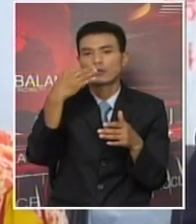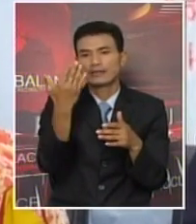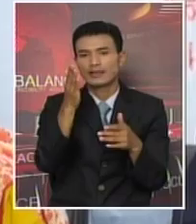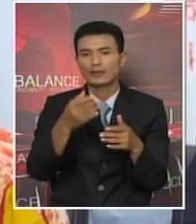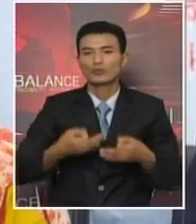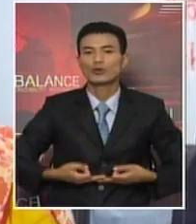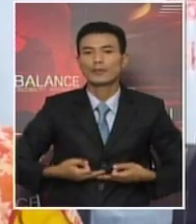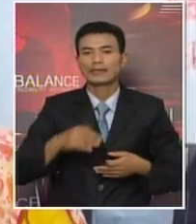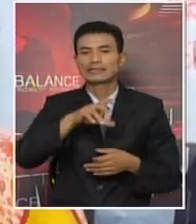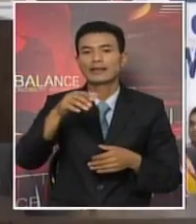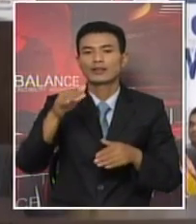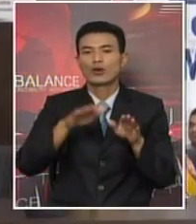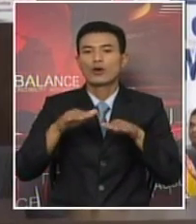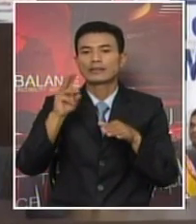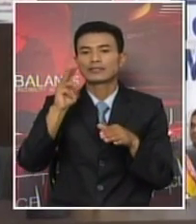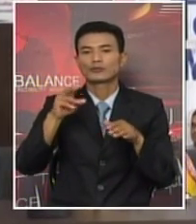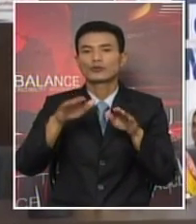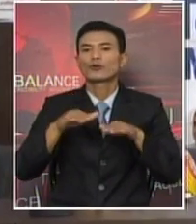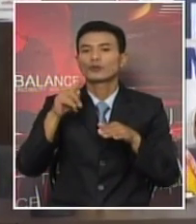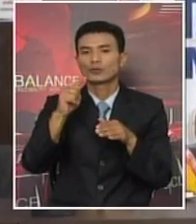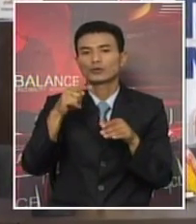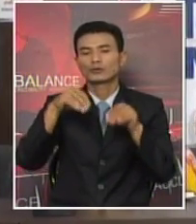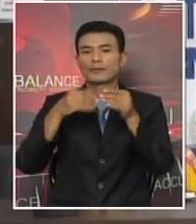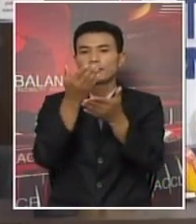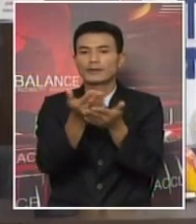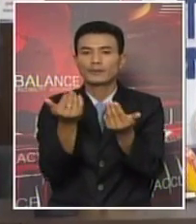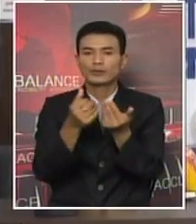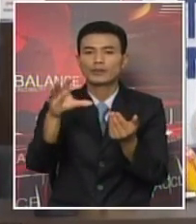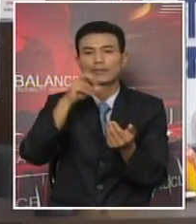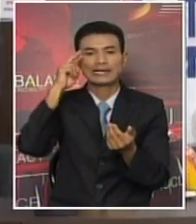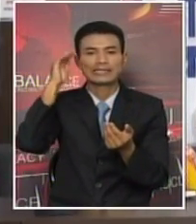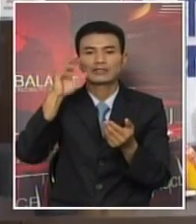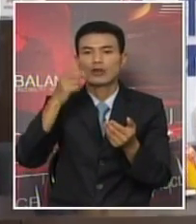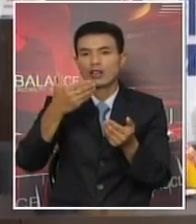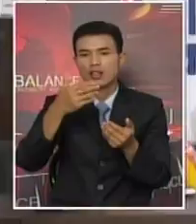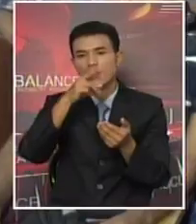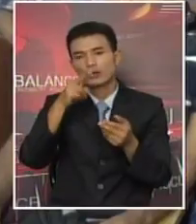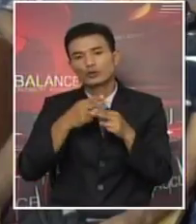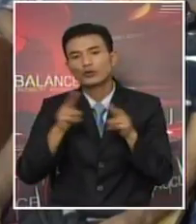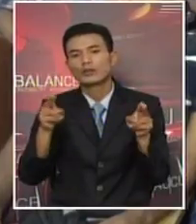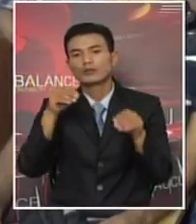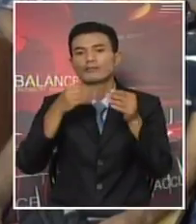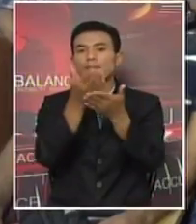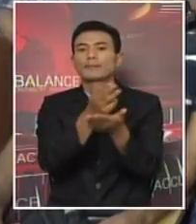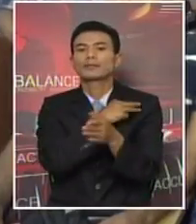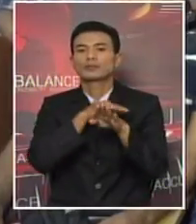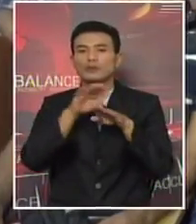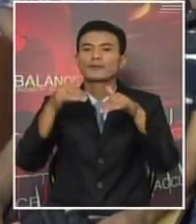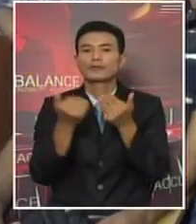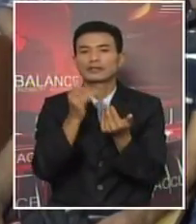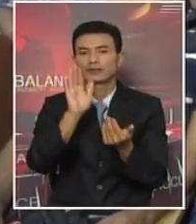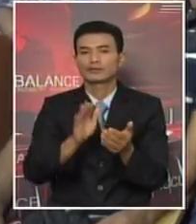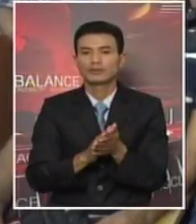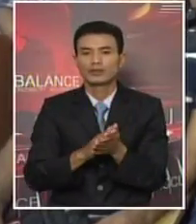स्थानीय तह तेस्रो चरणको निर्वाचनका लागि उम्मेद्वार मनोनयन दर्ता गर्न सबै राजनीतिक दल तथा स्वतन्त्र उम्मेद्वारहरूलाई आह्वान गरेका